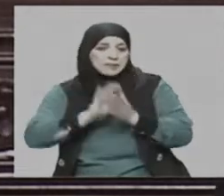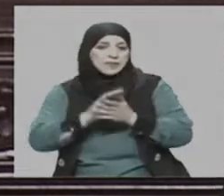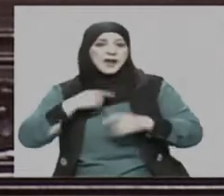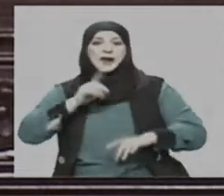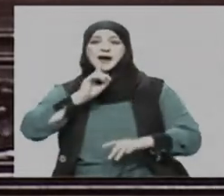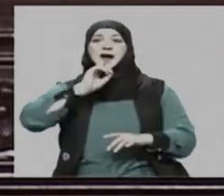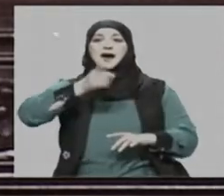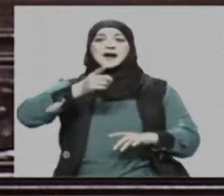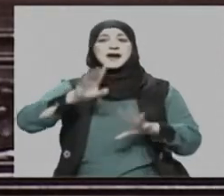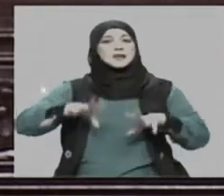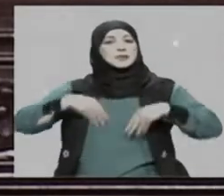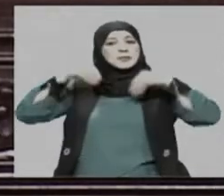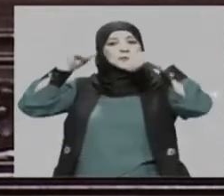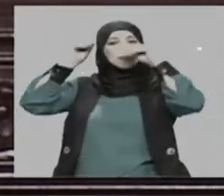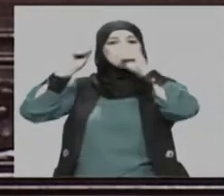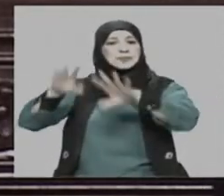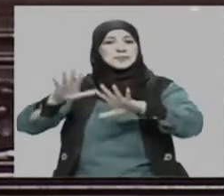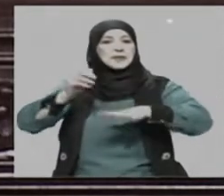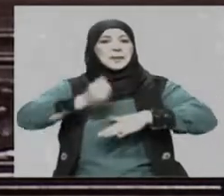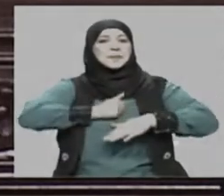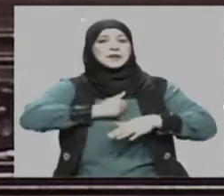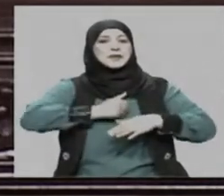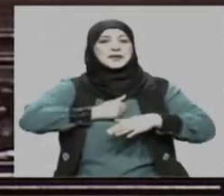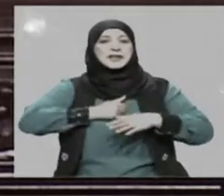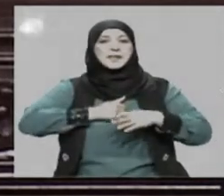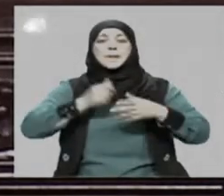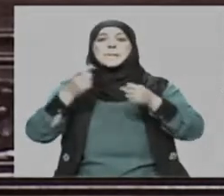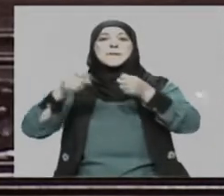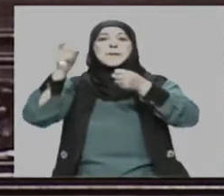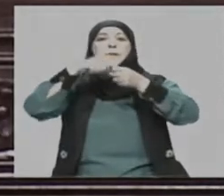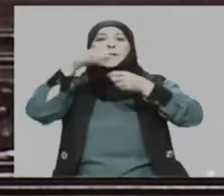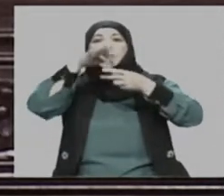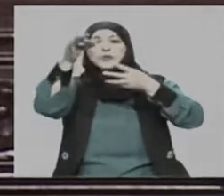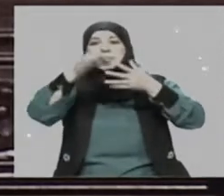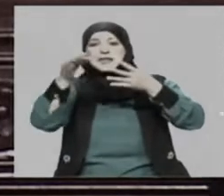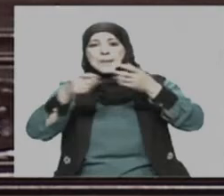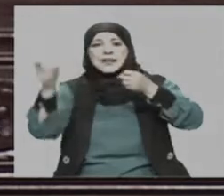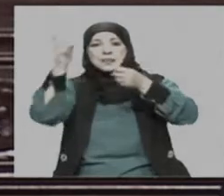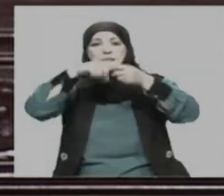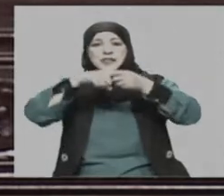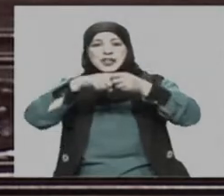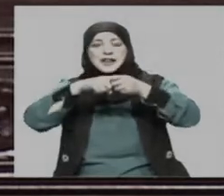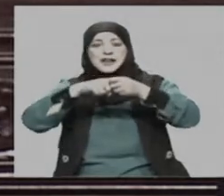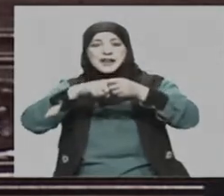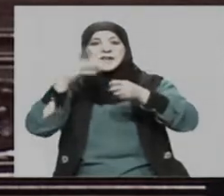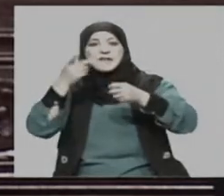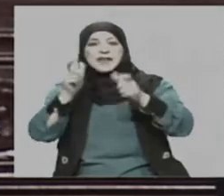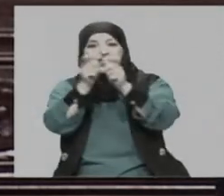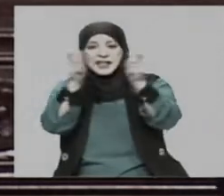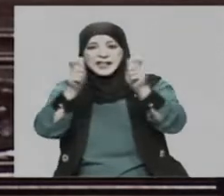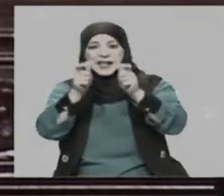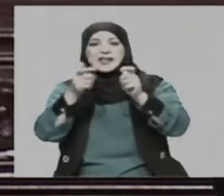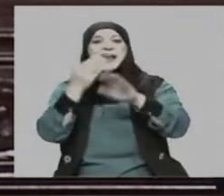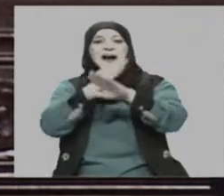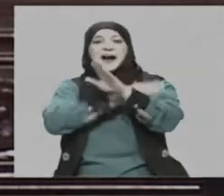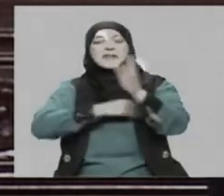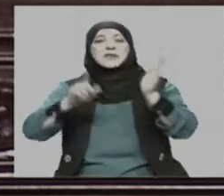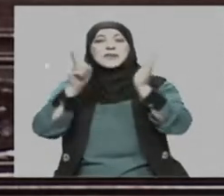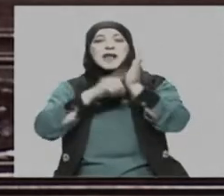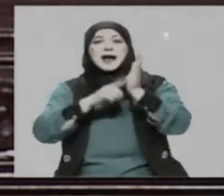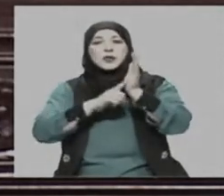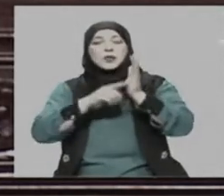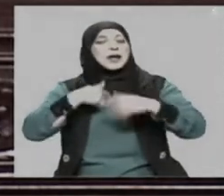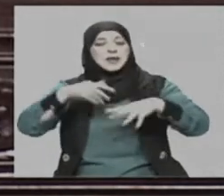قررت باش ندخل طوعية على المساهمات بتاعي في الشركة هذه قبل ما يجي القانون، وكل ما هو باش يقرروا